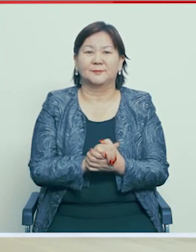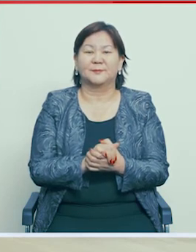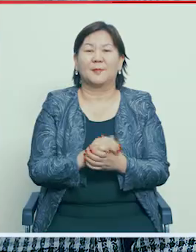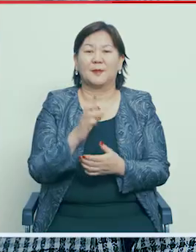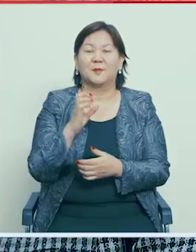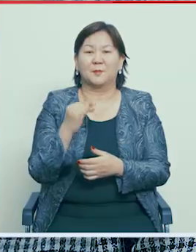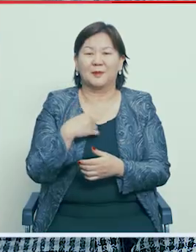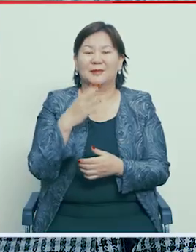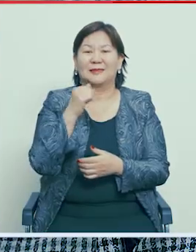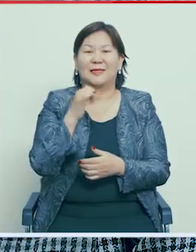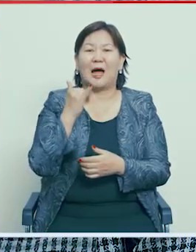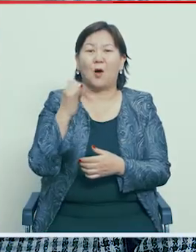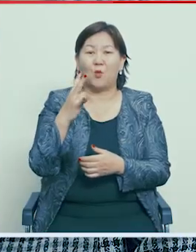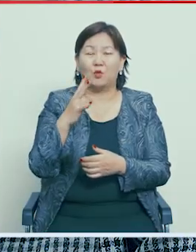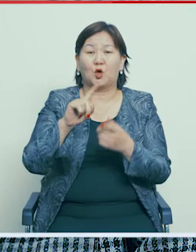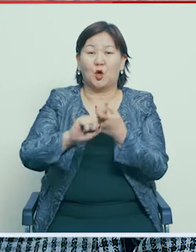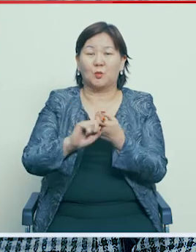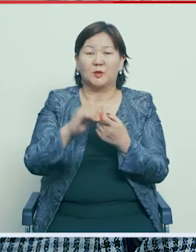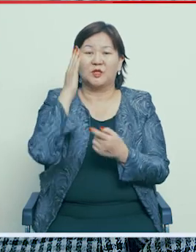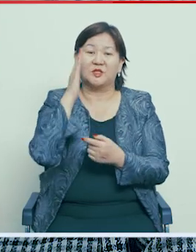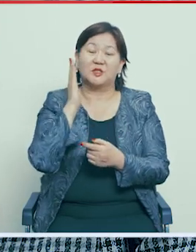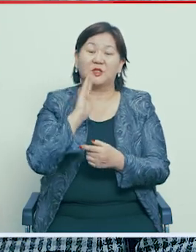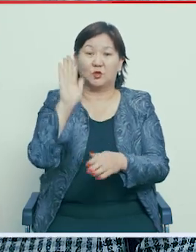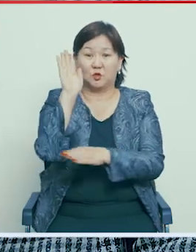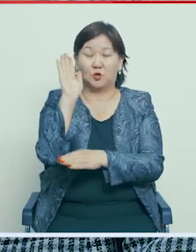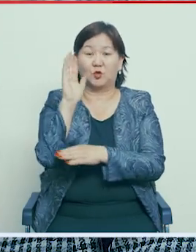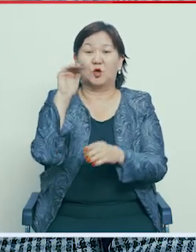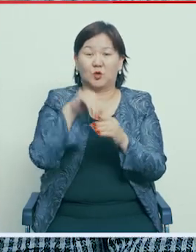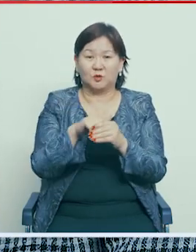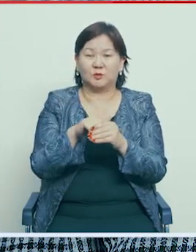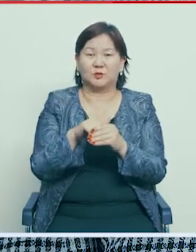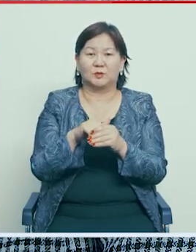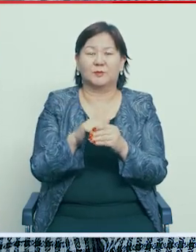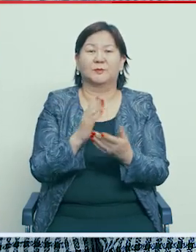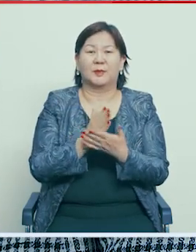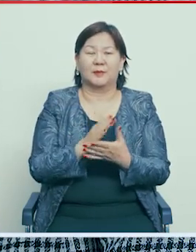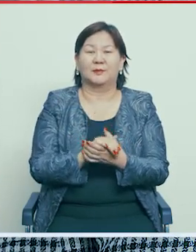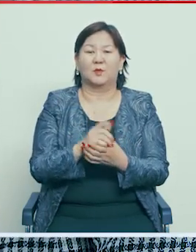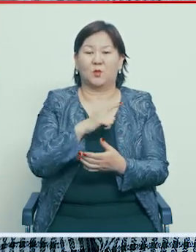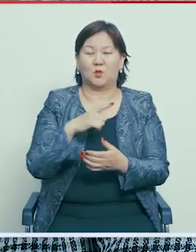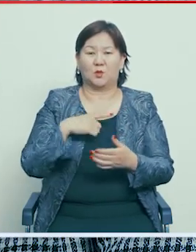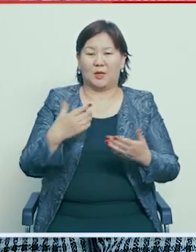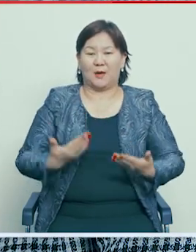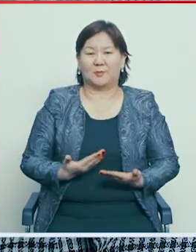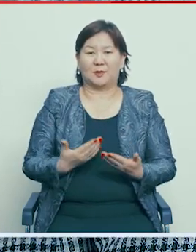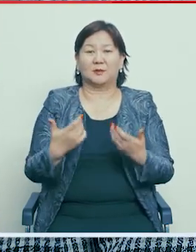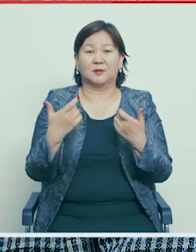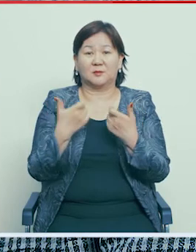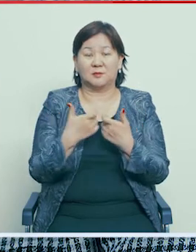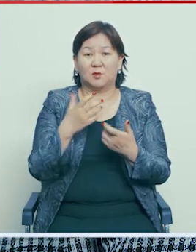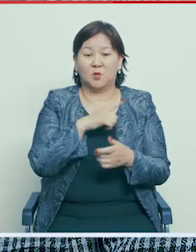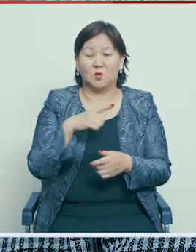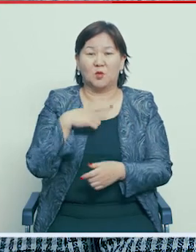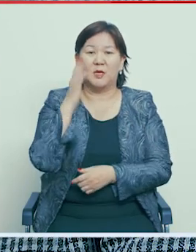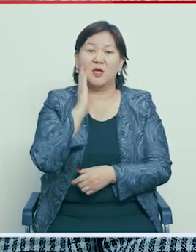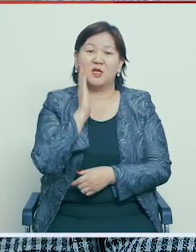За би даавны холбооны эцэгчүүдийн төлөөлөл болж оролцож байгаа хувьд бол яг өөрийн амьдрал тохиолдсон юм өөрийн өнцгөөс